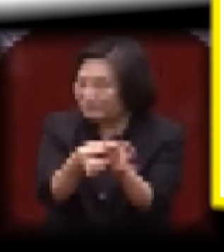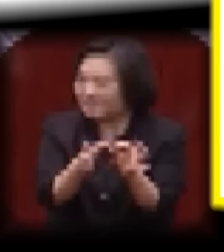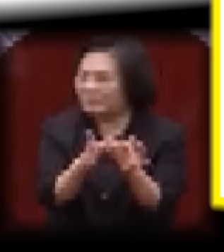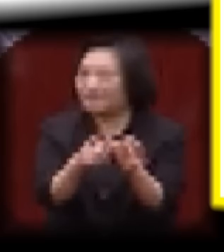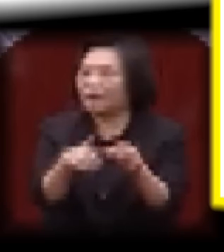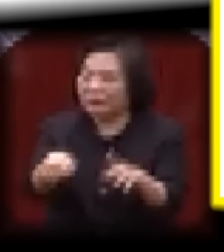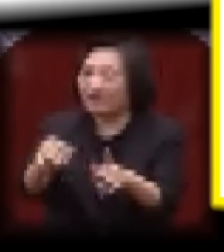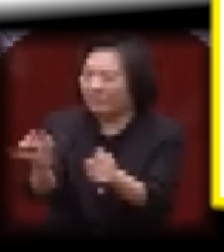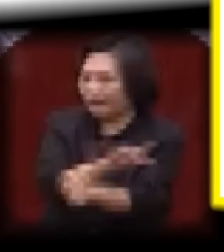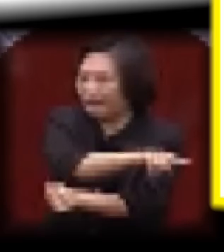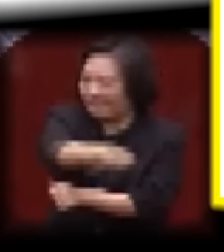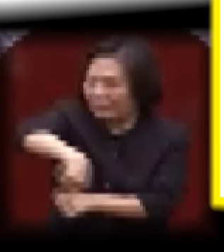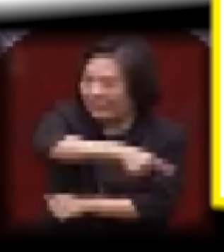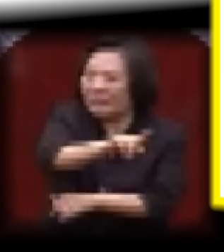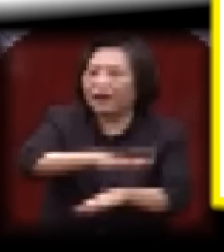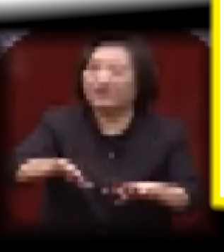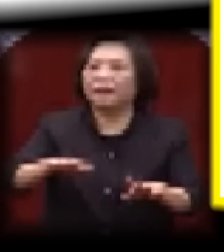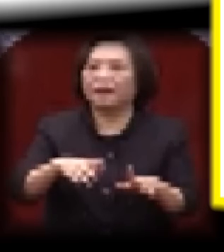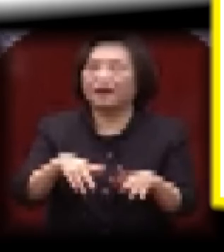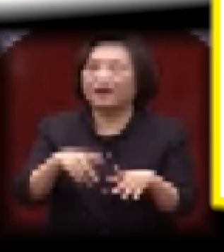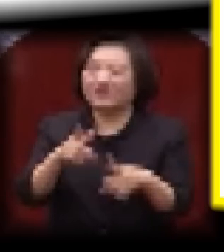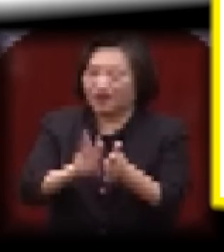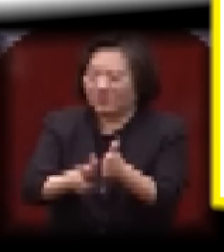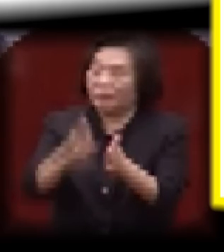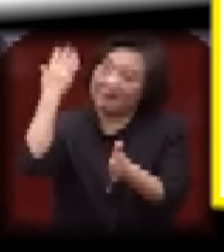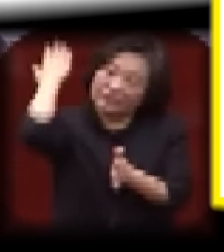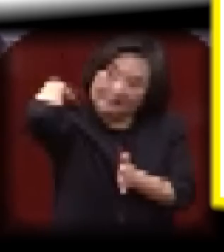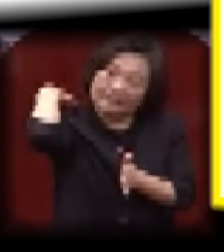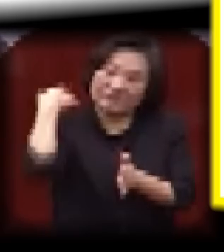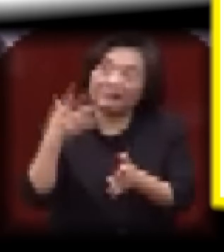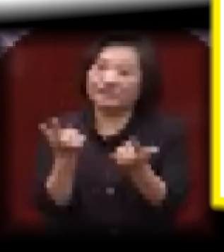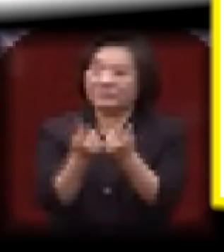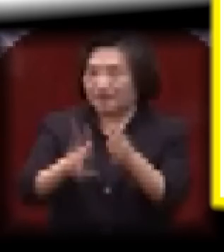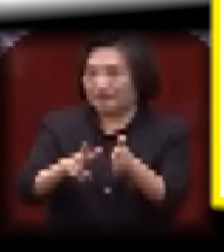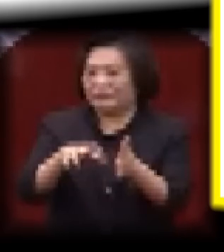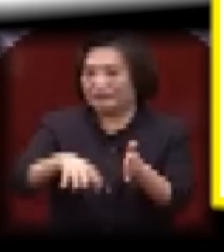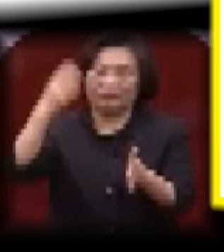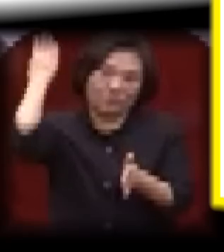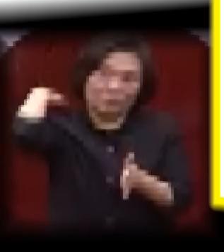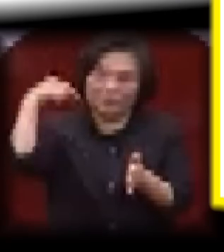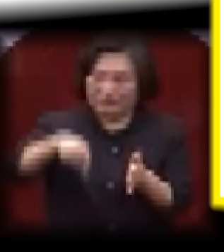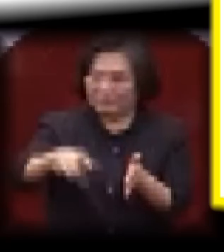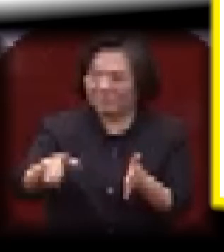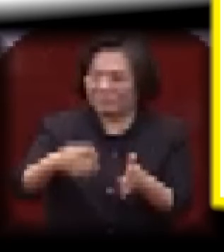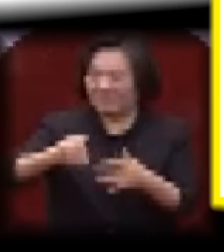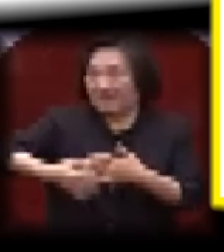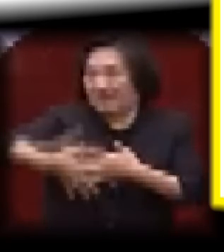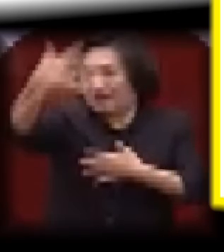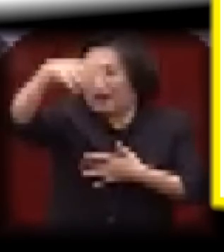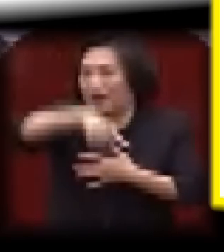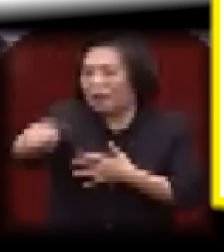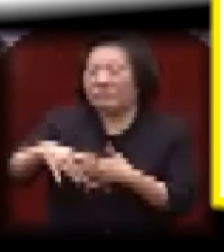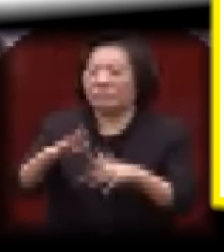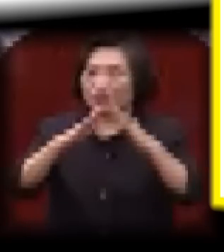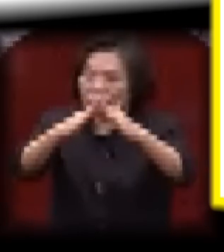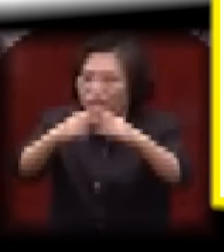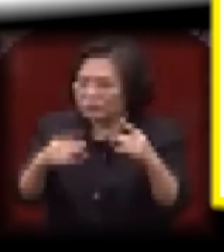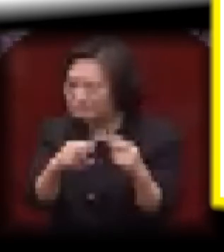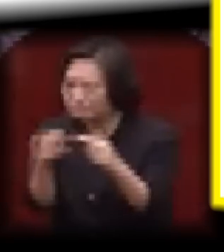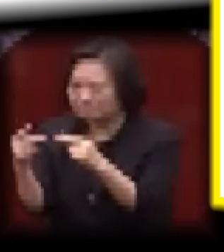带动整个后车站地区的都市计划。所以我们现在是整包有一个都市计划在思